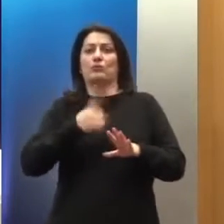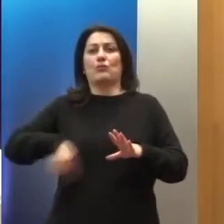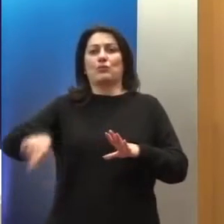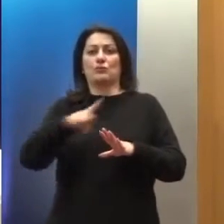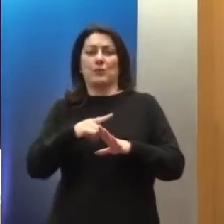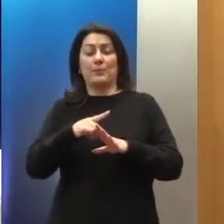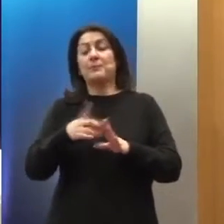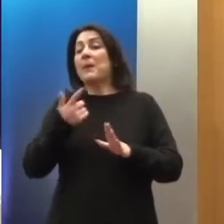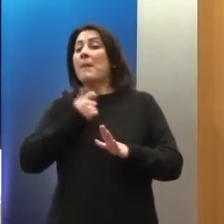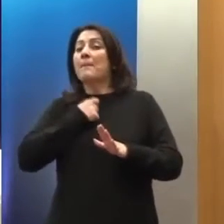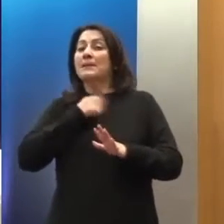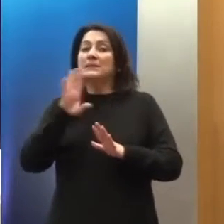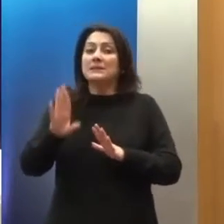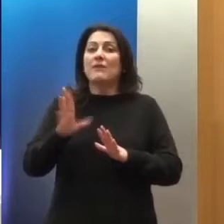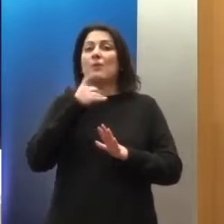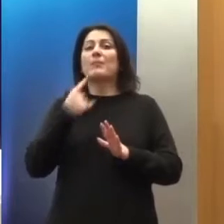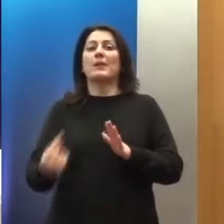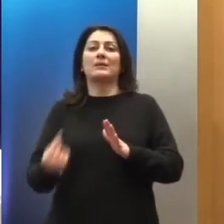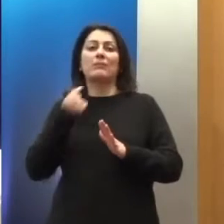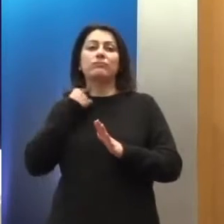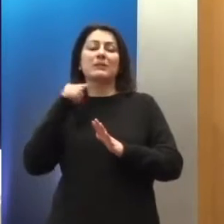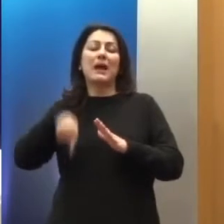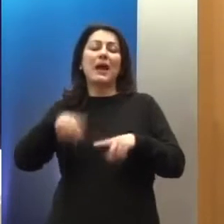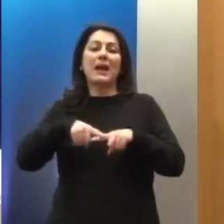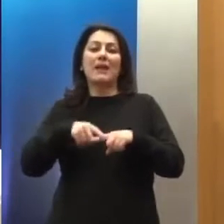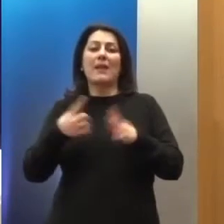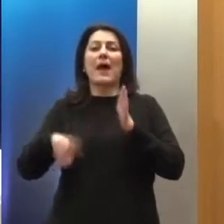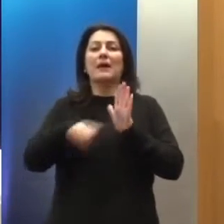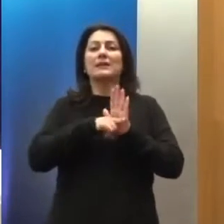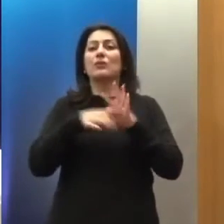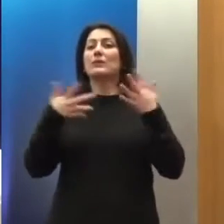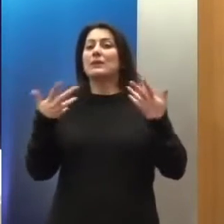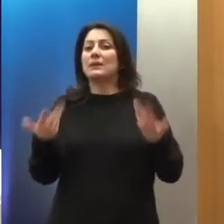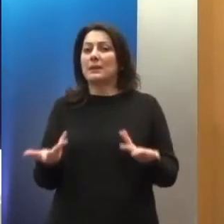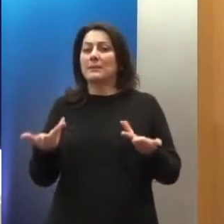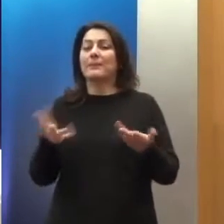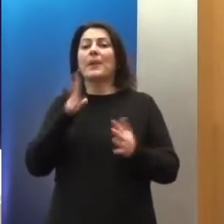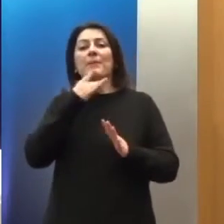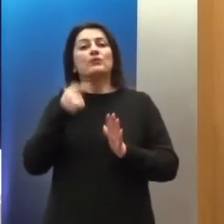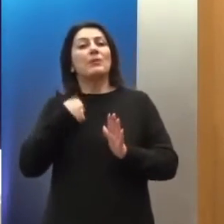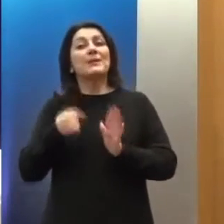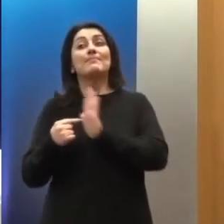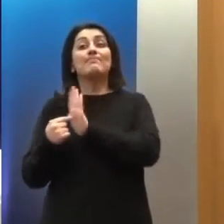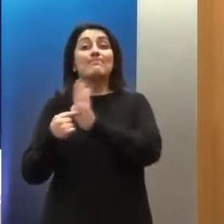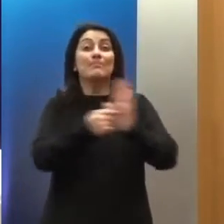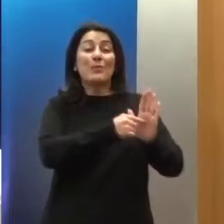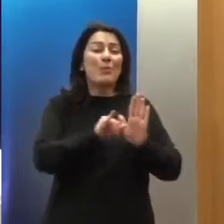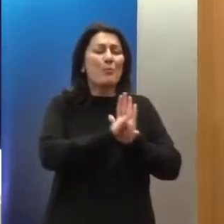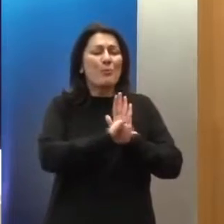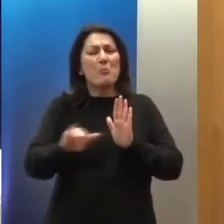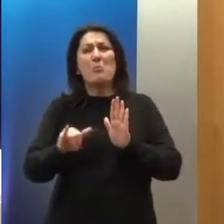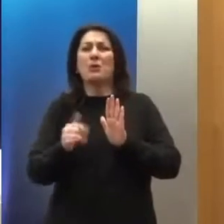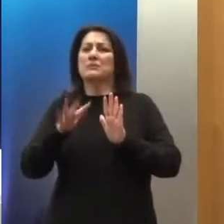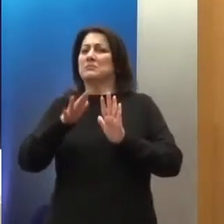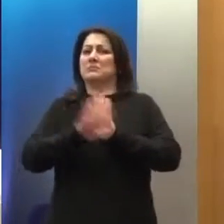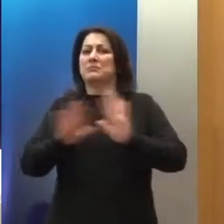Θεωρώ δηλαδή ότι εκεί που χάνουμε στην Ελλάδα είναι ότι δεν προβάλλουμε ποτέ σχεδόν